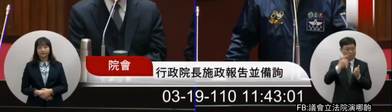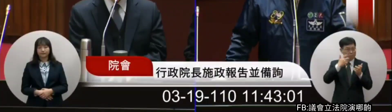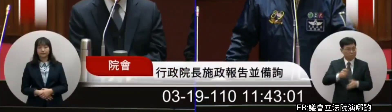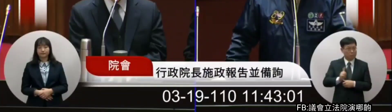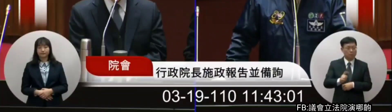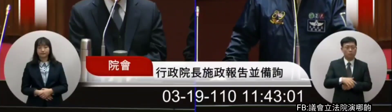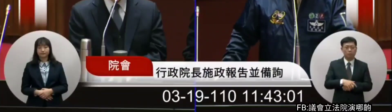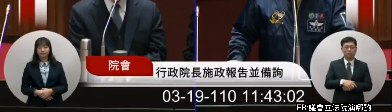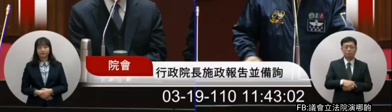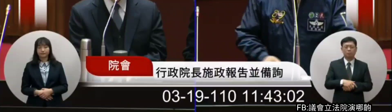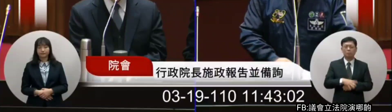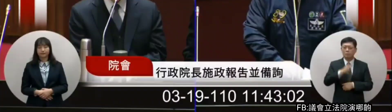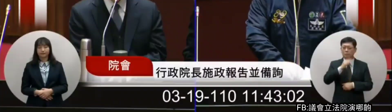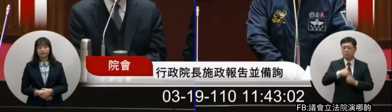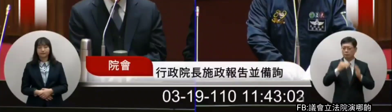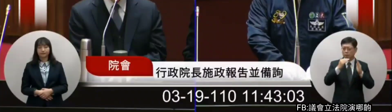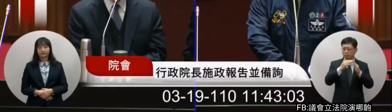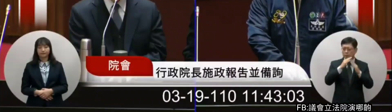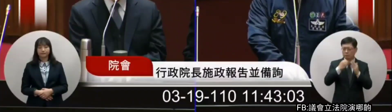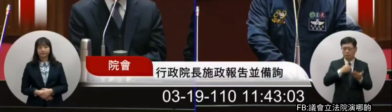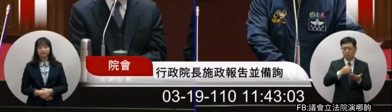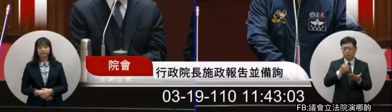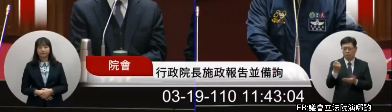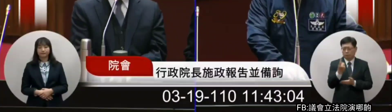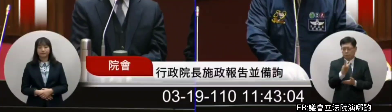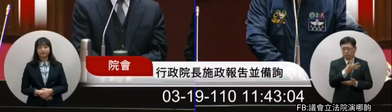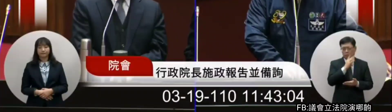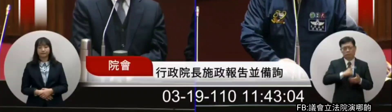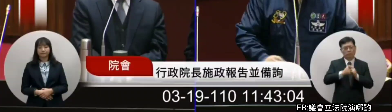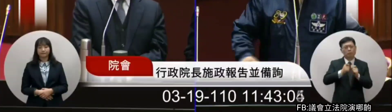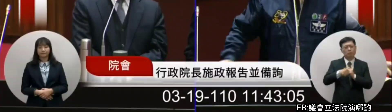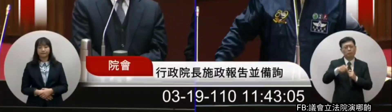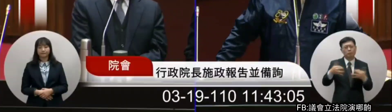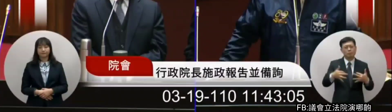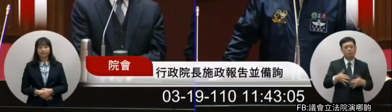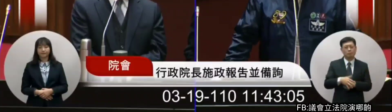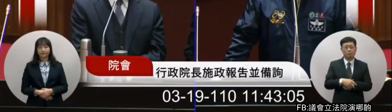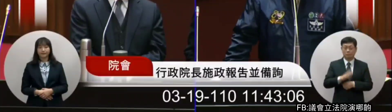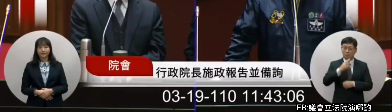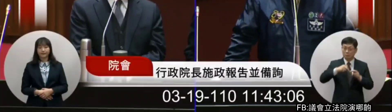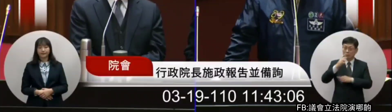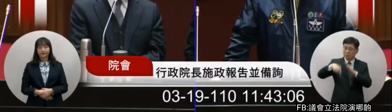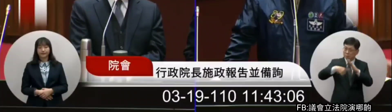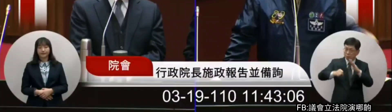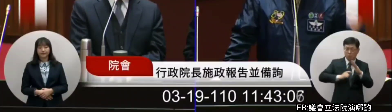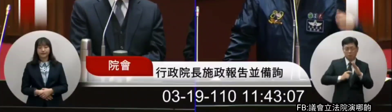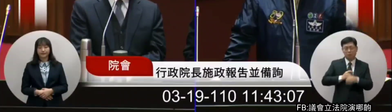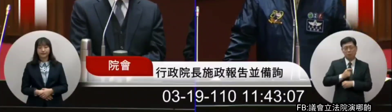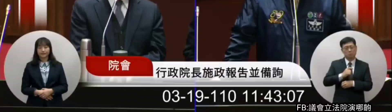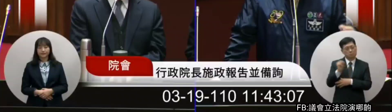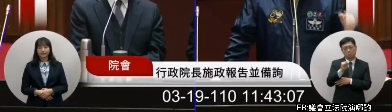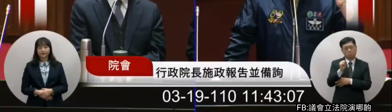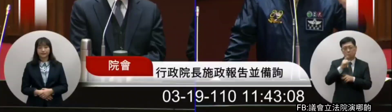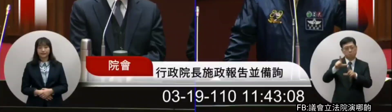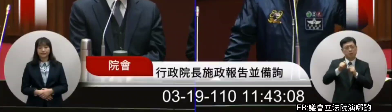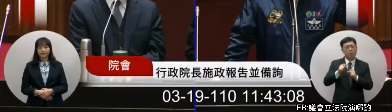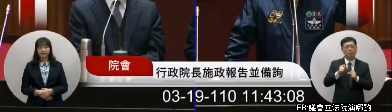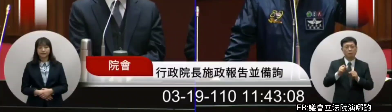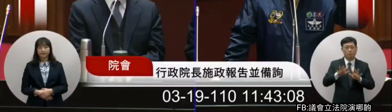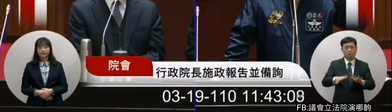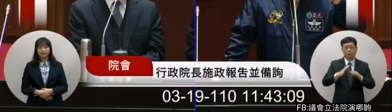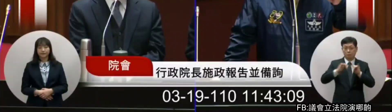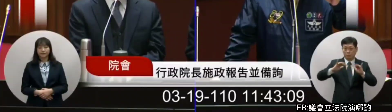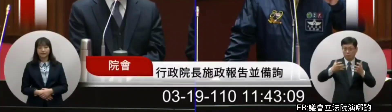就是有所谓的囤房税，但是行政院一直不愿意实施。本席在这边看，其实